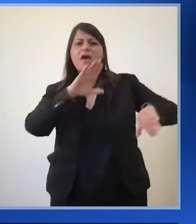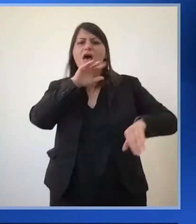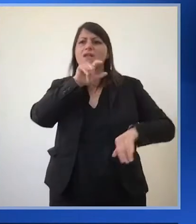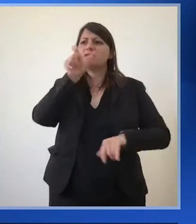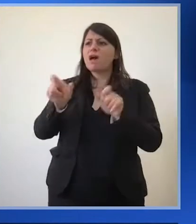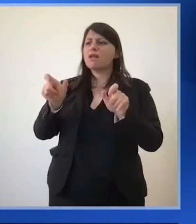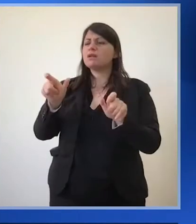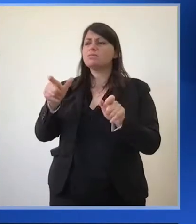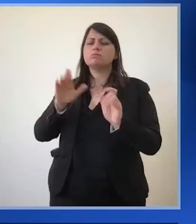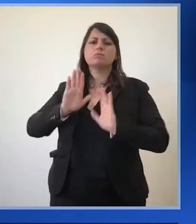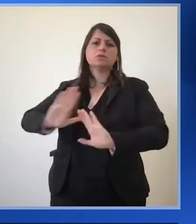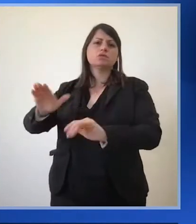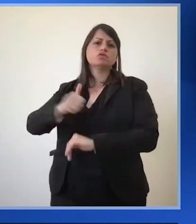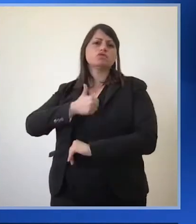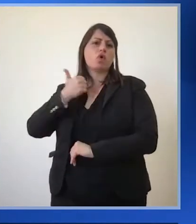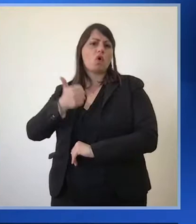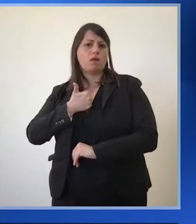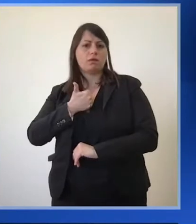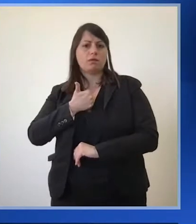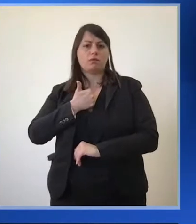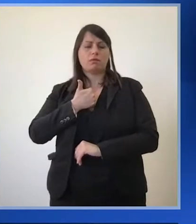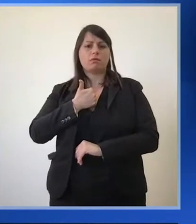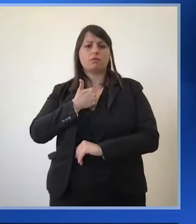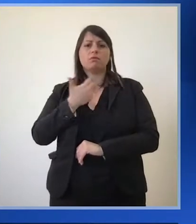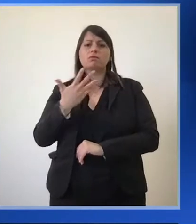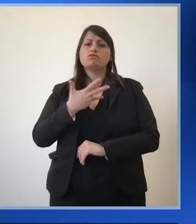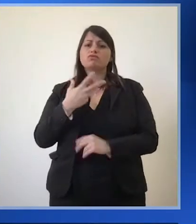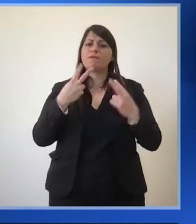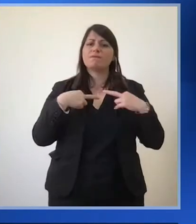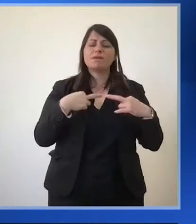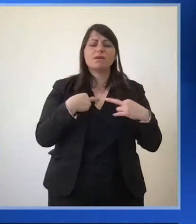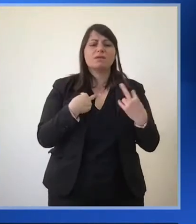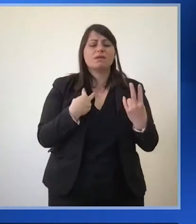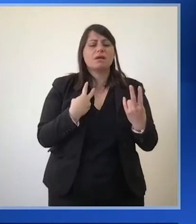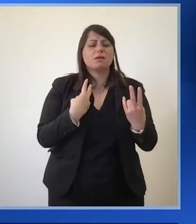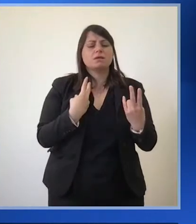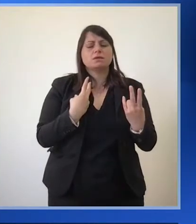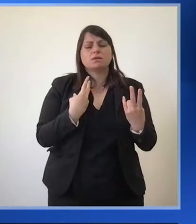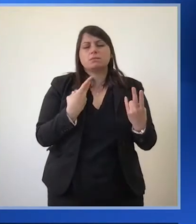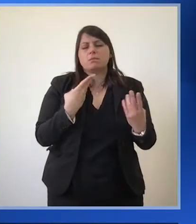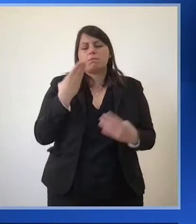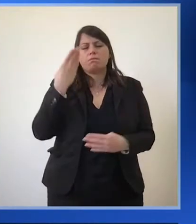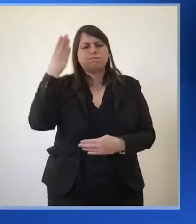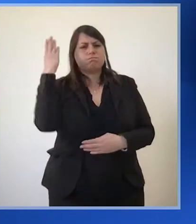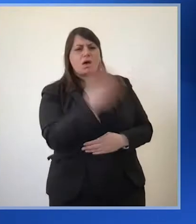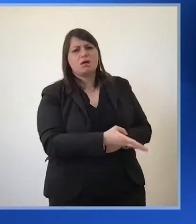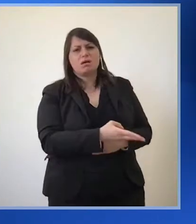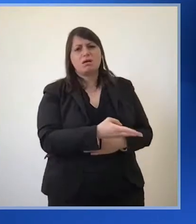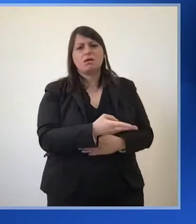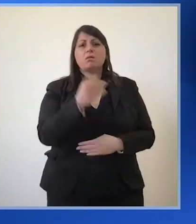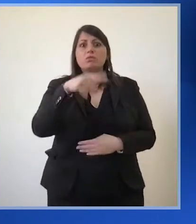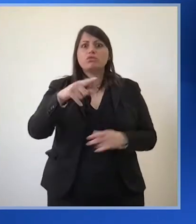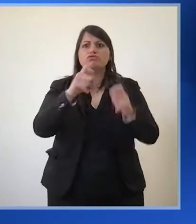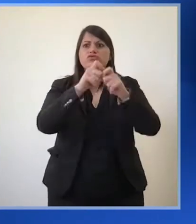soli, le vite spezzate e le città rase al